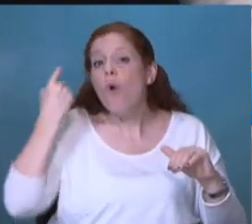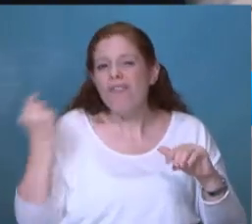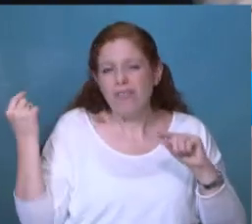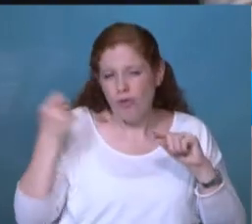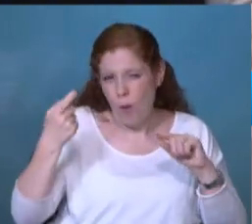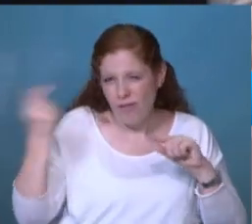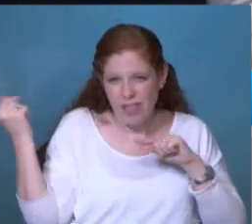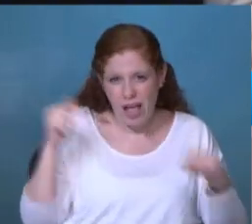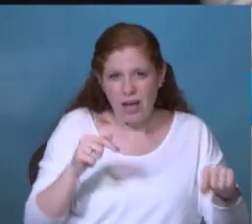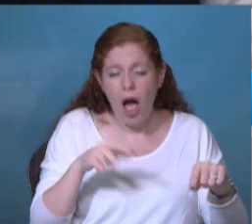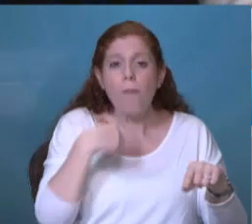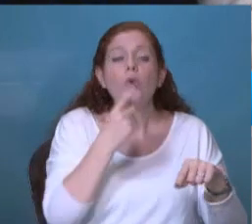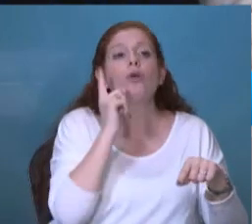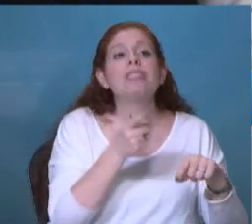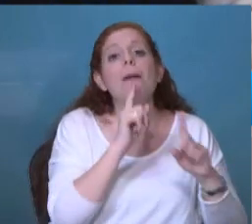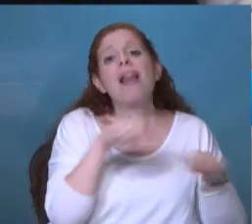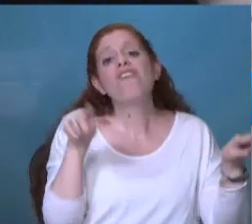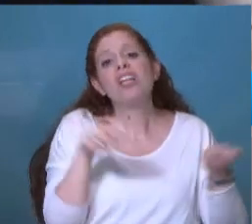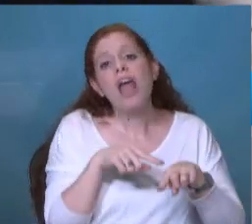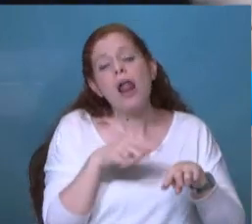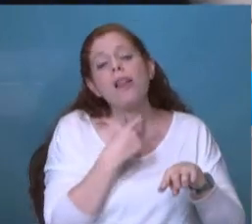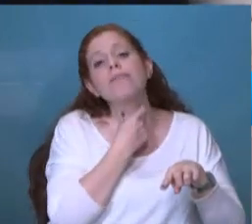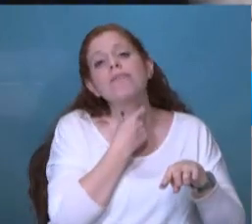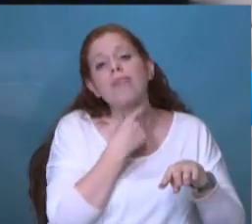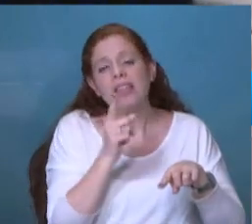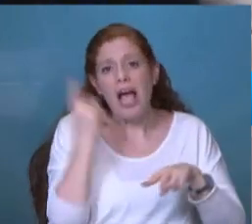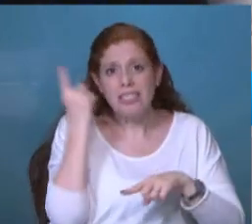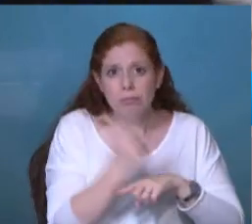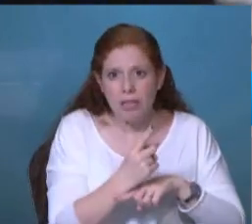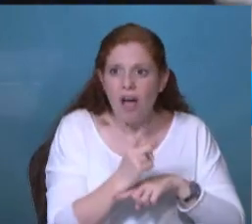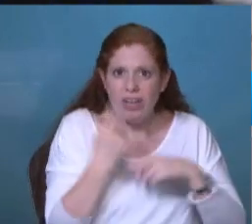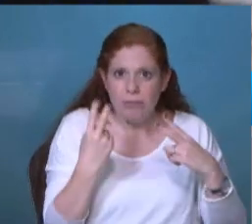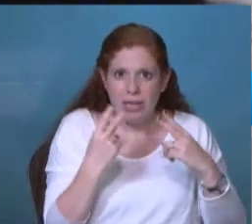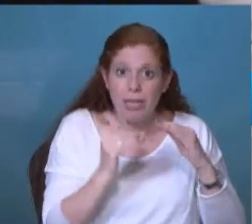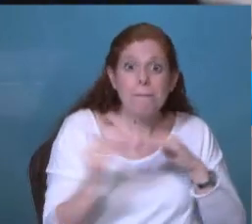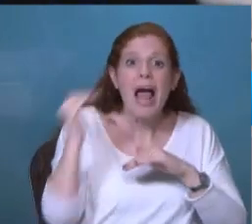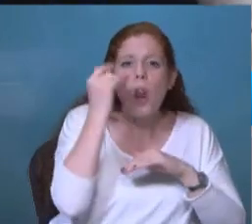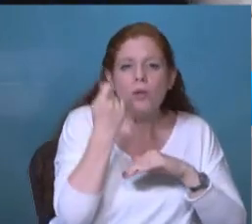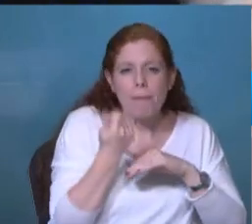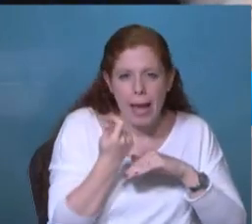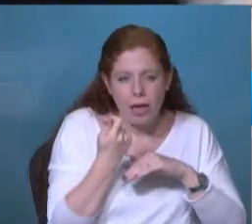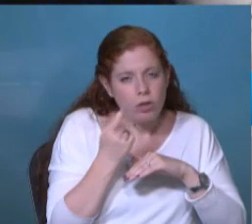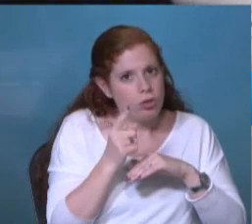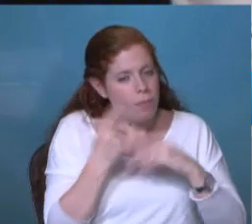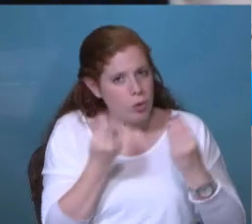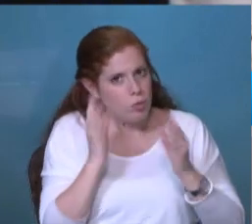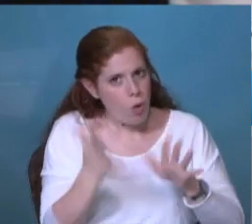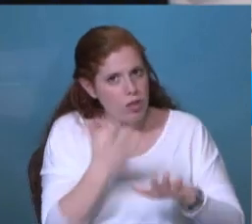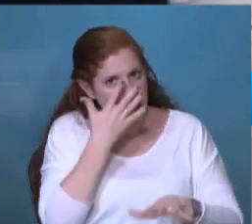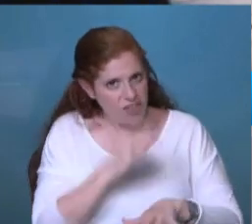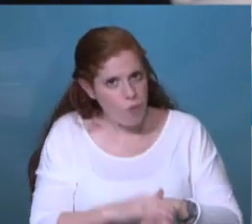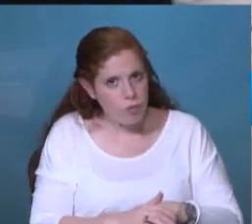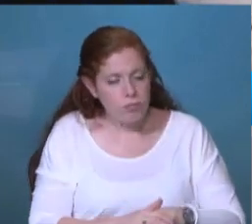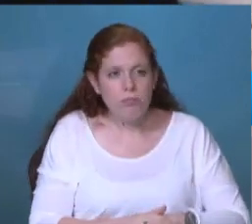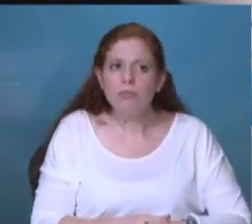לכאן, ציינו שהם צריכים לבטל את לבטל את ההזמנה, ואז בעצם העלו להם את המחיר, שזה משהו שהם מאוד מאוד התאכזבו ממנו.